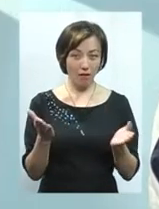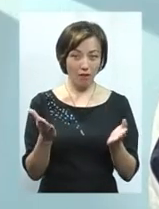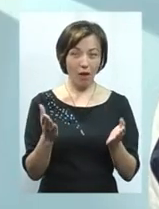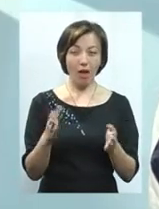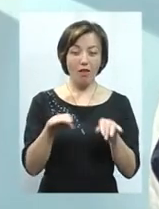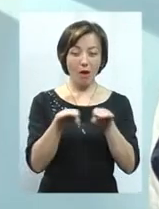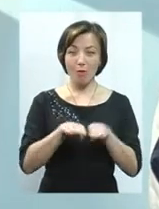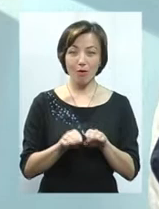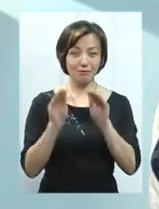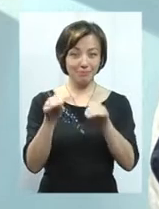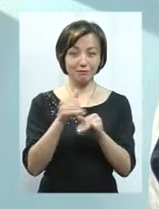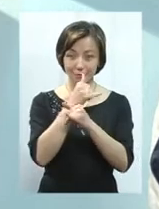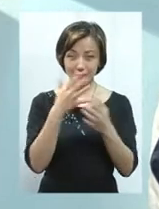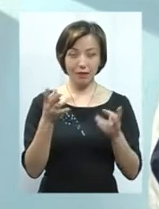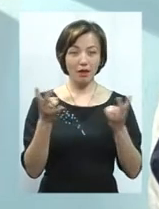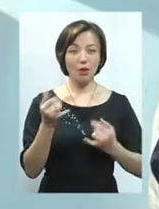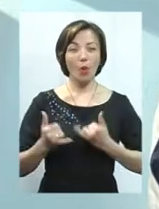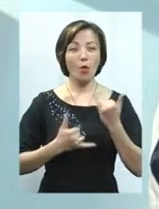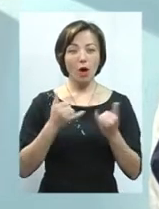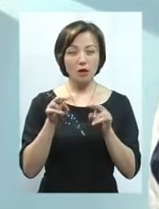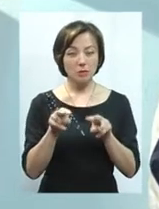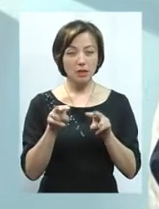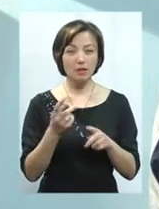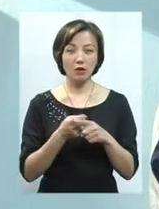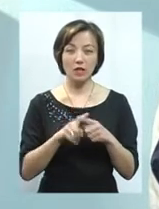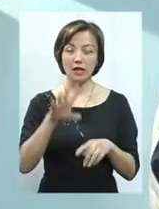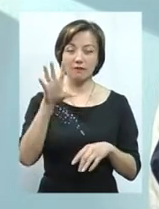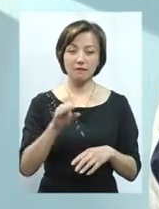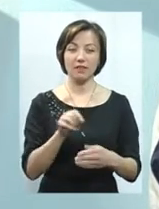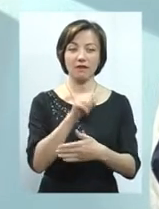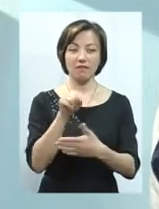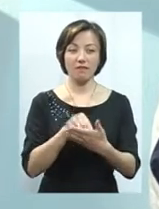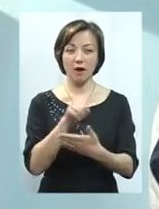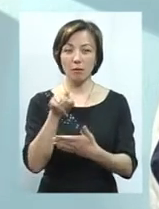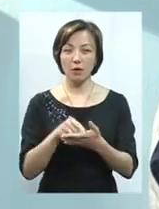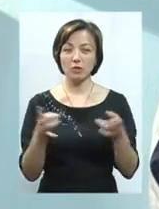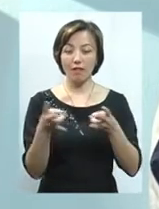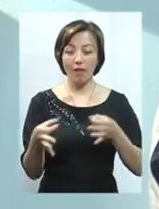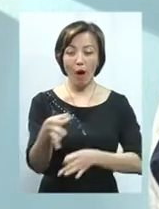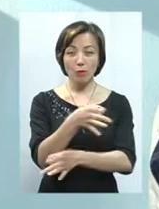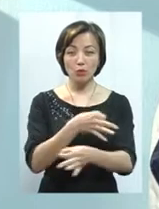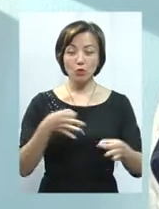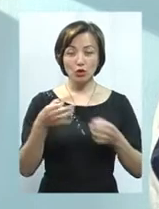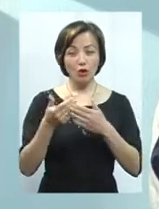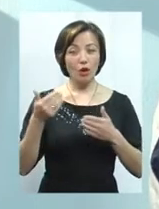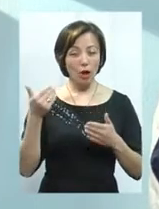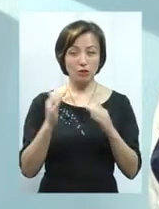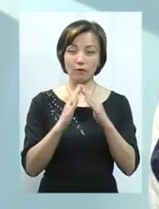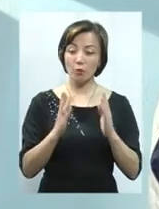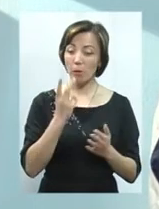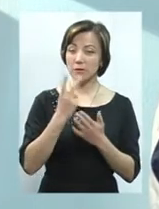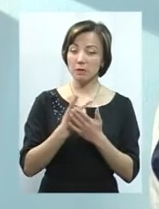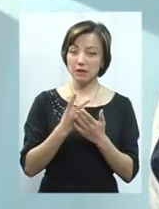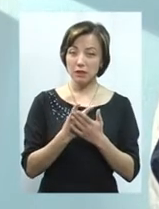не положишь, значит, надо за ним ухаживать и смотреть. Вот эти все вопросы надо обсудить раньше, дома,